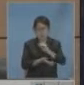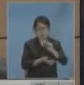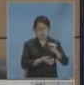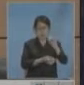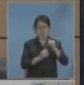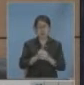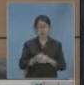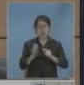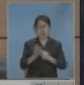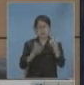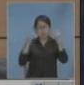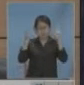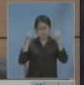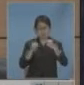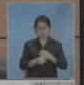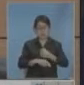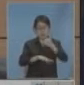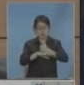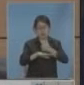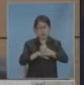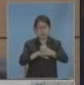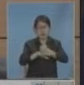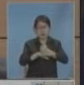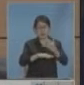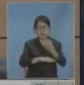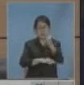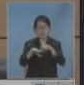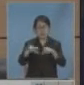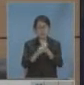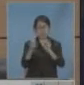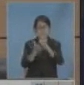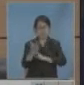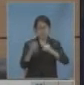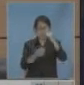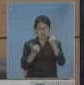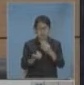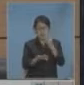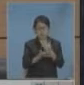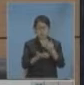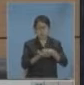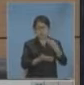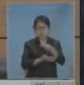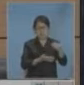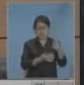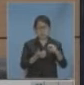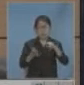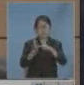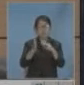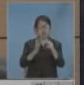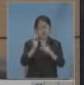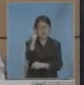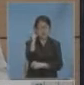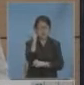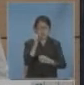ท่านนายกรัฐมนตรีมาดำรงตำแหน่งซึ่งตรงนี้ท่านประธานครับผมเห็นว่าคนจนเสียโอกาสท่านประธานครับและ